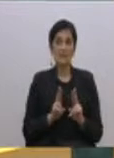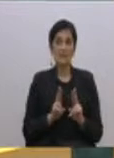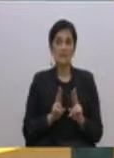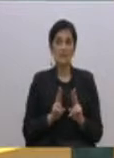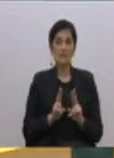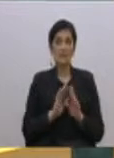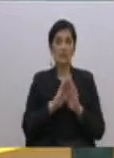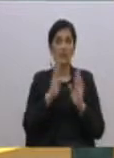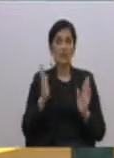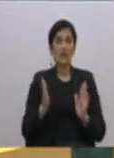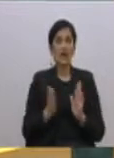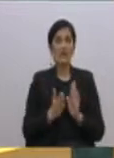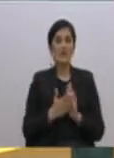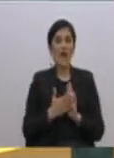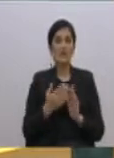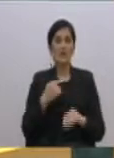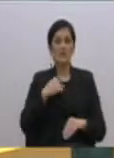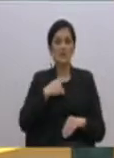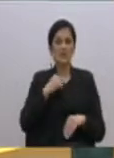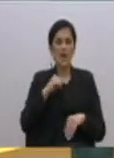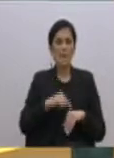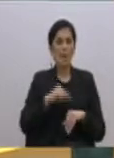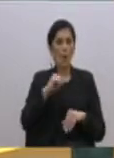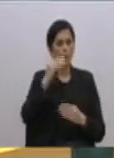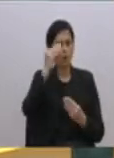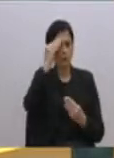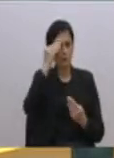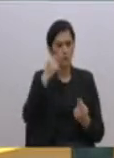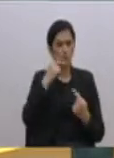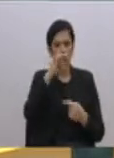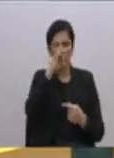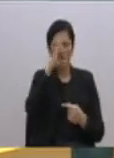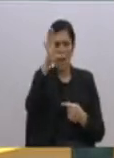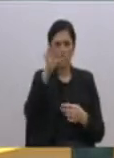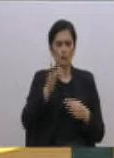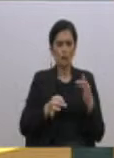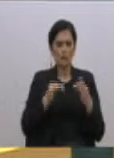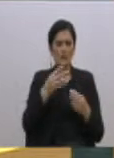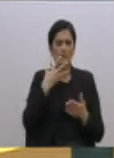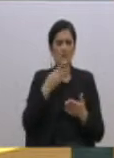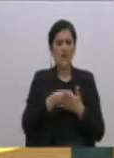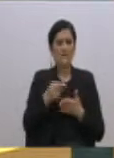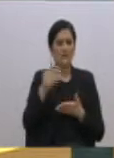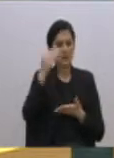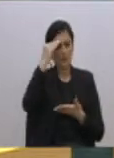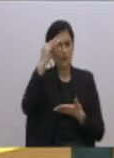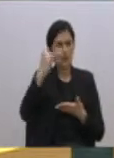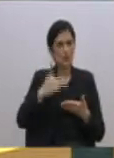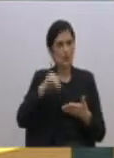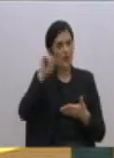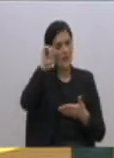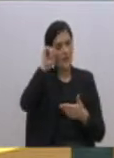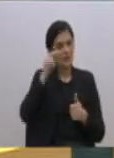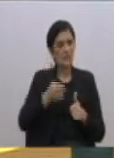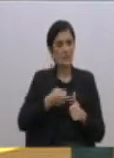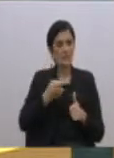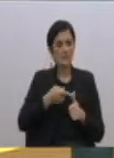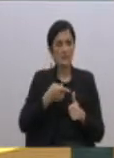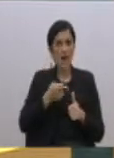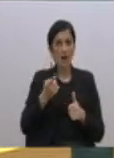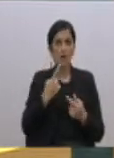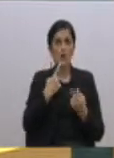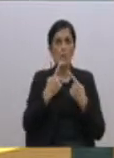ისეთი მორალურად მსჯელობით განთქმული სასამართლოები თავისი შინაარსით იყო ღმერთის სახელით